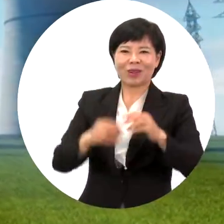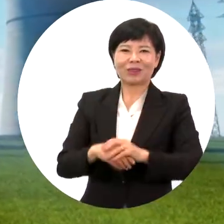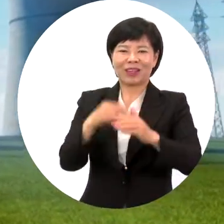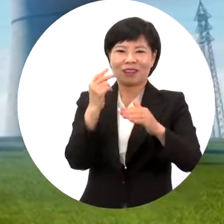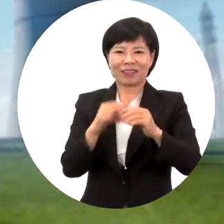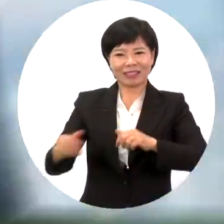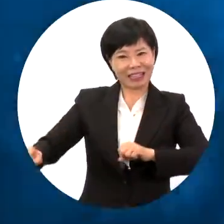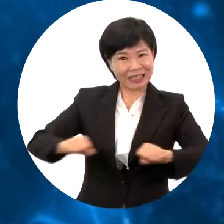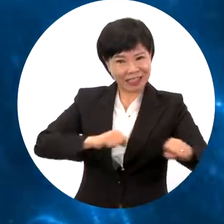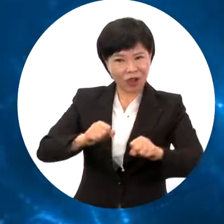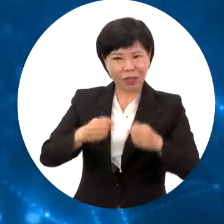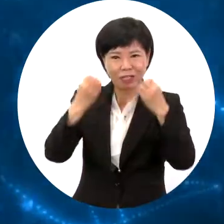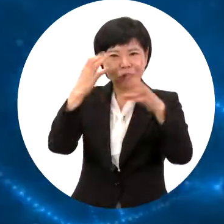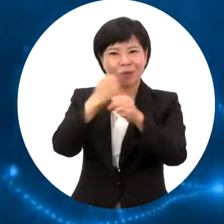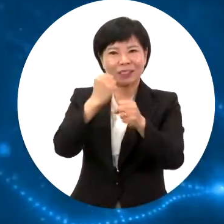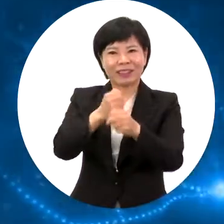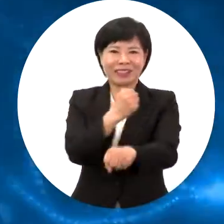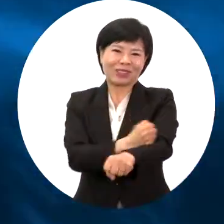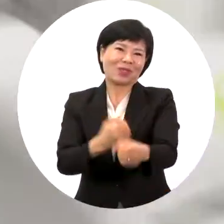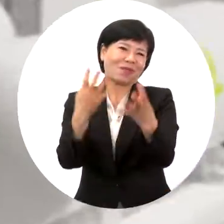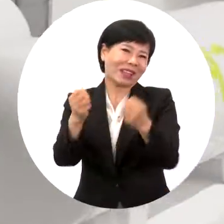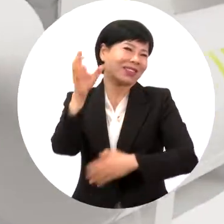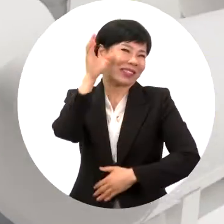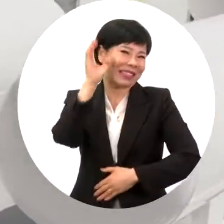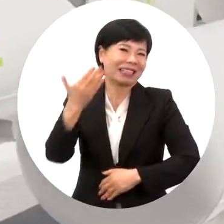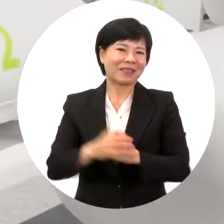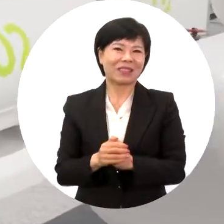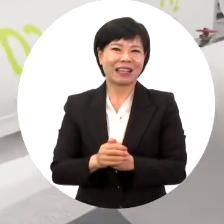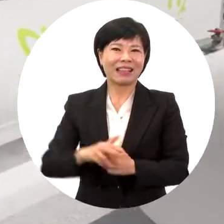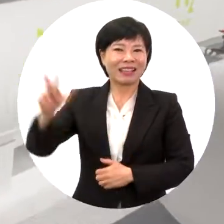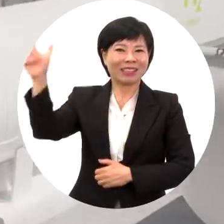비즈니스 생태계 창출에도 기여할 것으로 기대하고 있습니다.